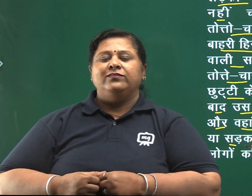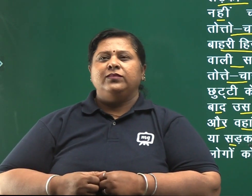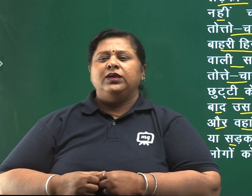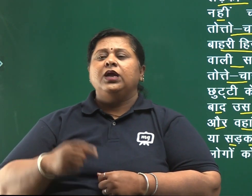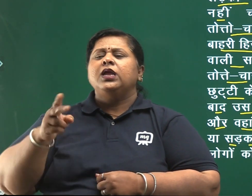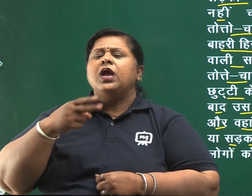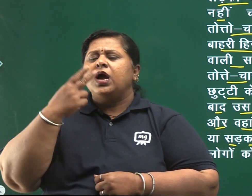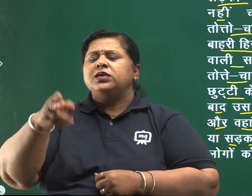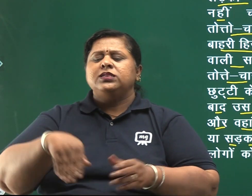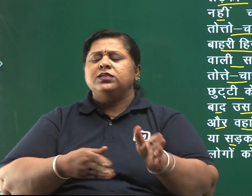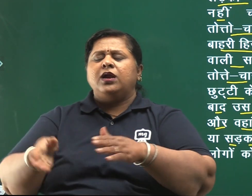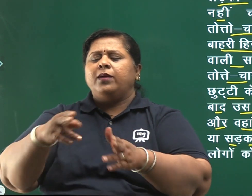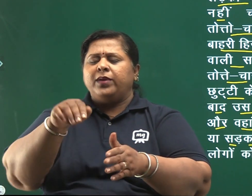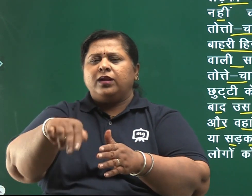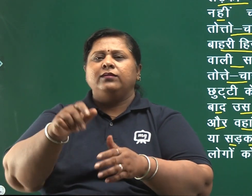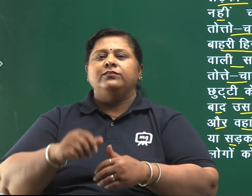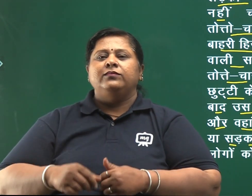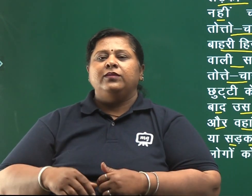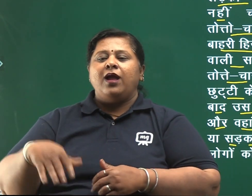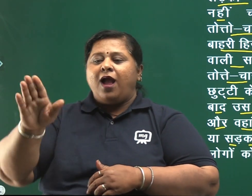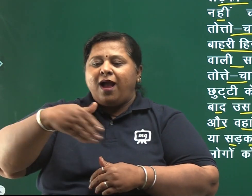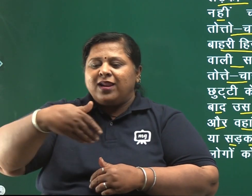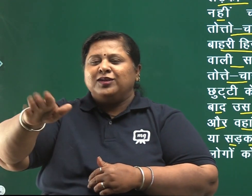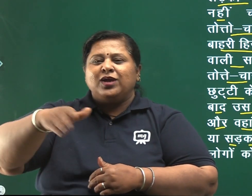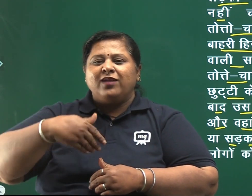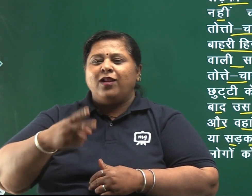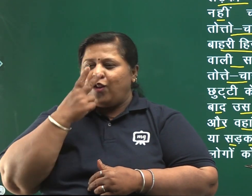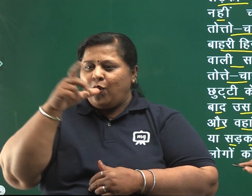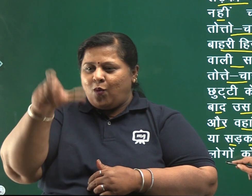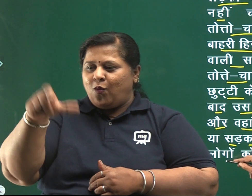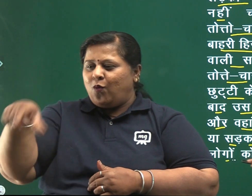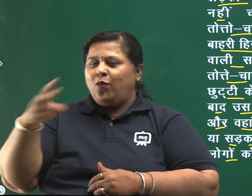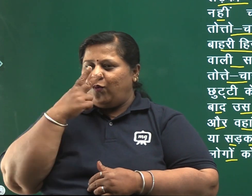या सड़क पर आने जाने वाले लोगों को